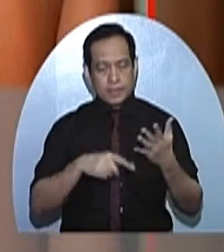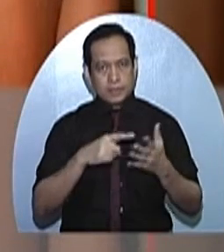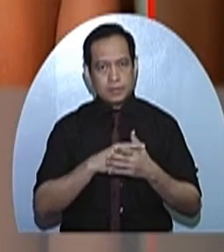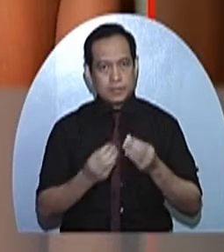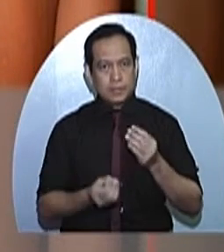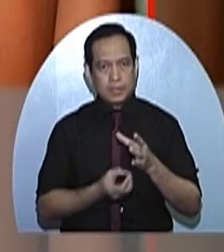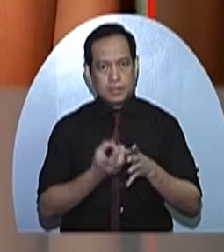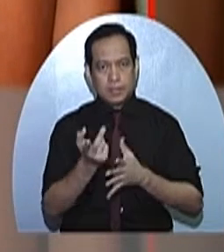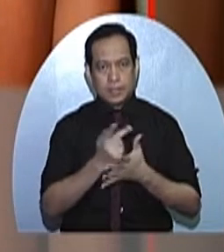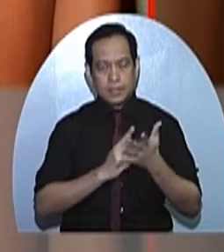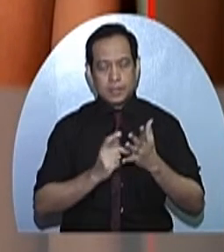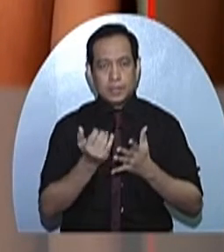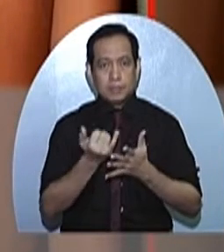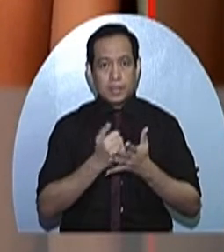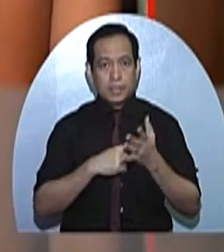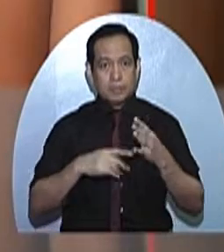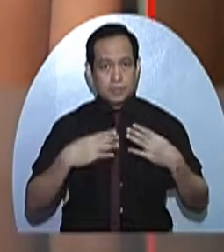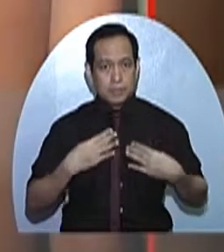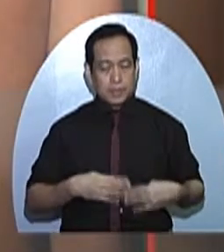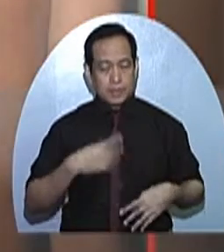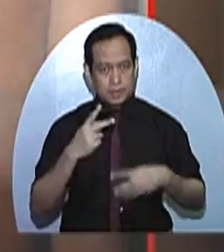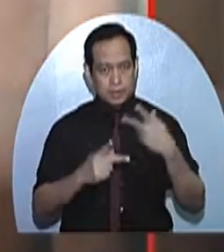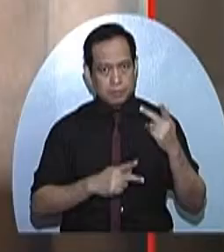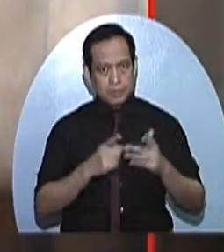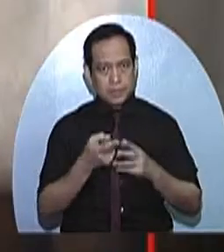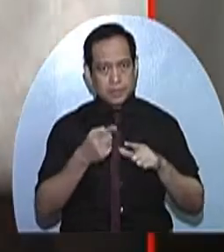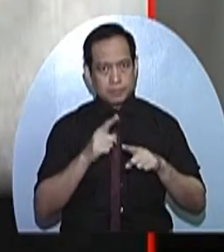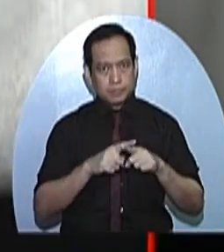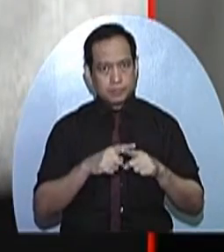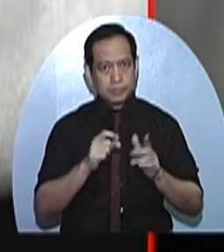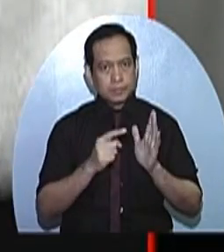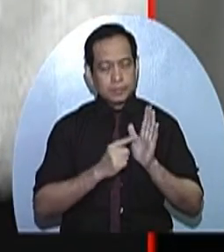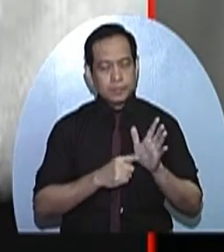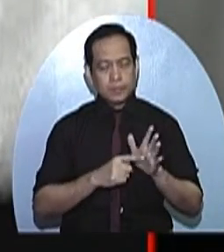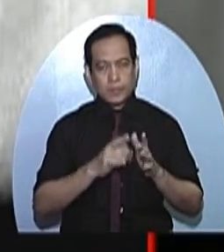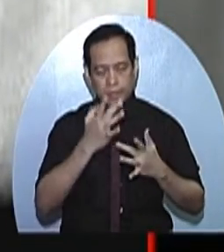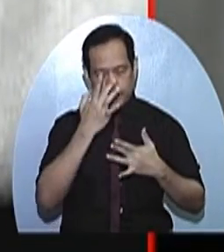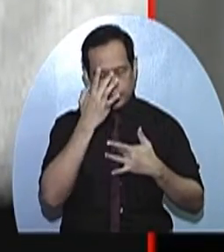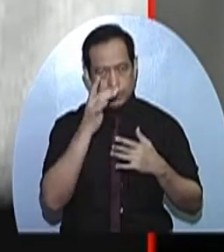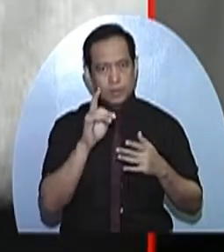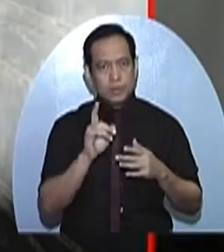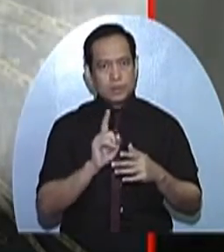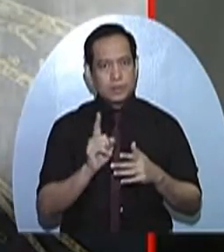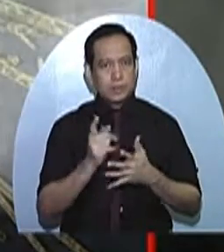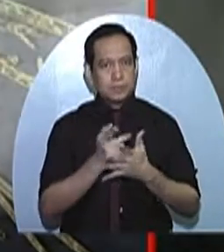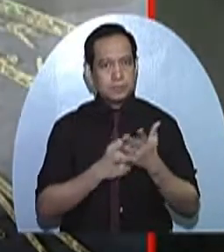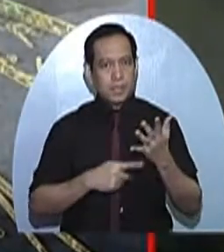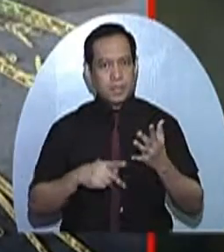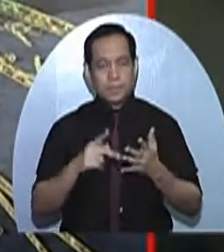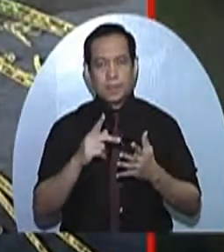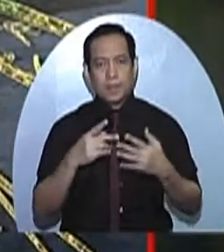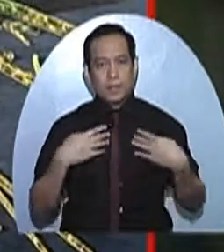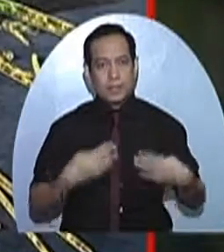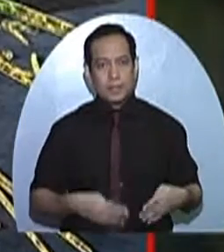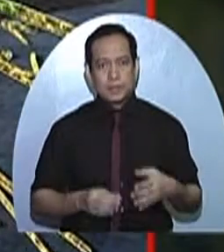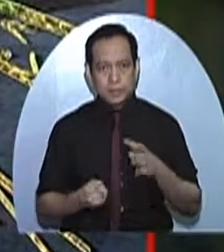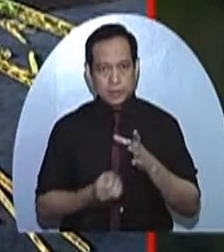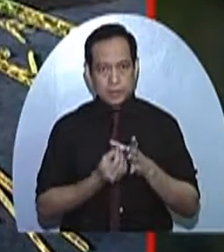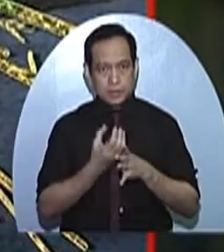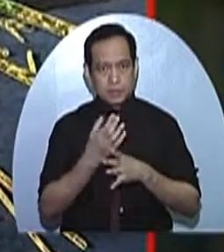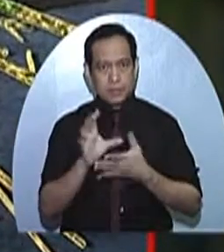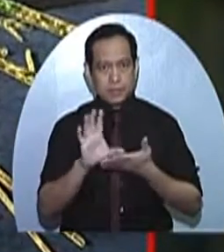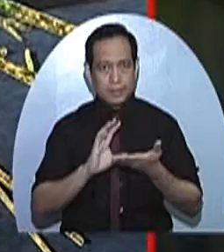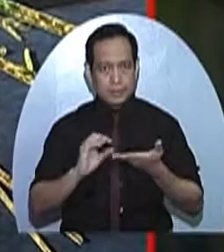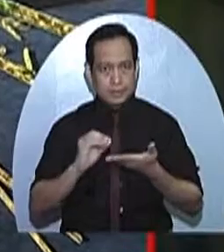ito kahit anong parte ng katawan ng tao. Nakadepende ang sintomas ng sakit kung saan bahagi ng katawan